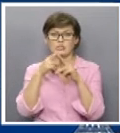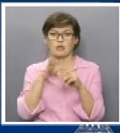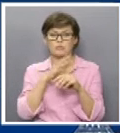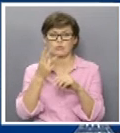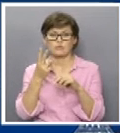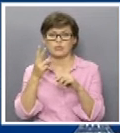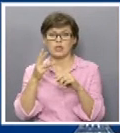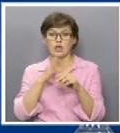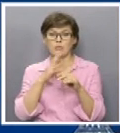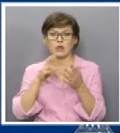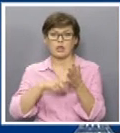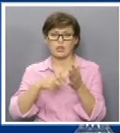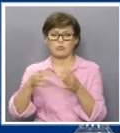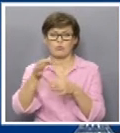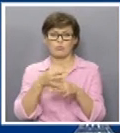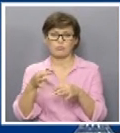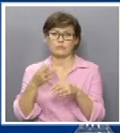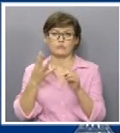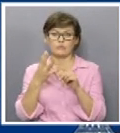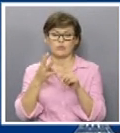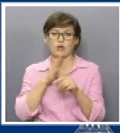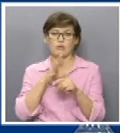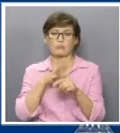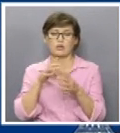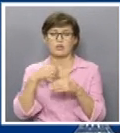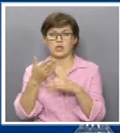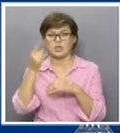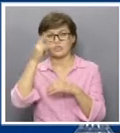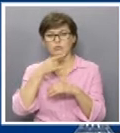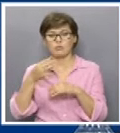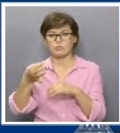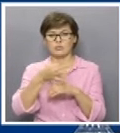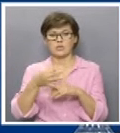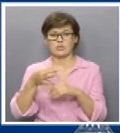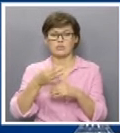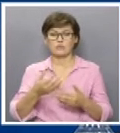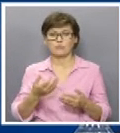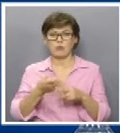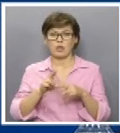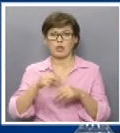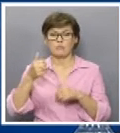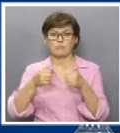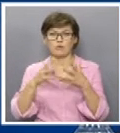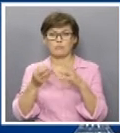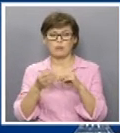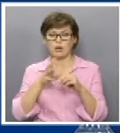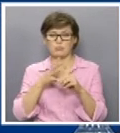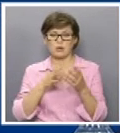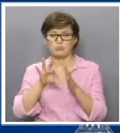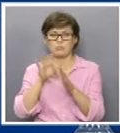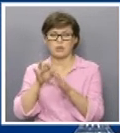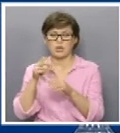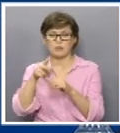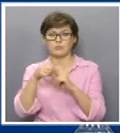Бұл жерде біздің көздеген мақсатымыз сол инновациялық жобалардың үлес салмағын 10%-ға жеткізу. Ал қазір 5%-ды құрап отыр. Біз алдағы